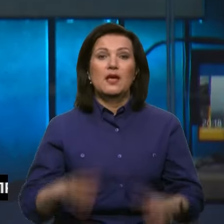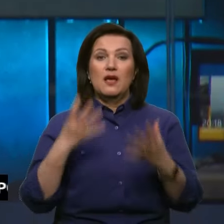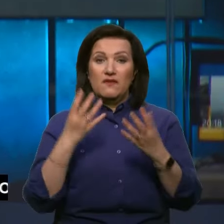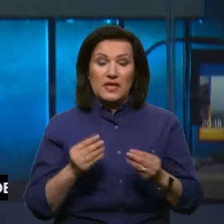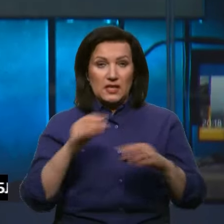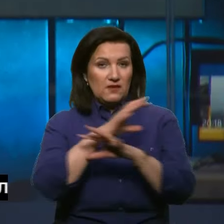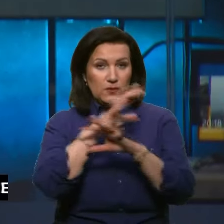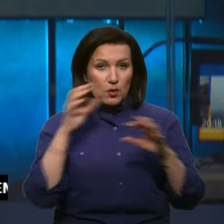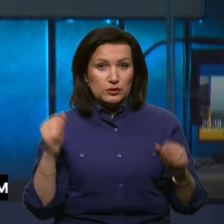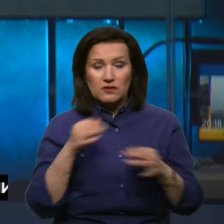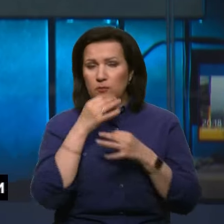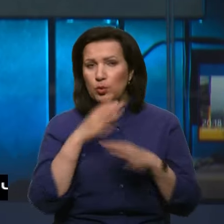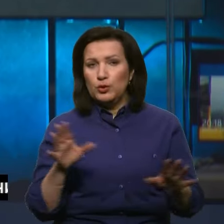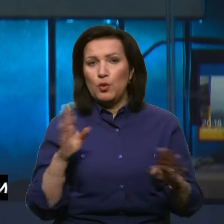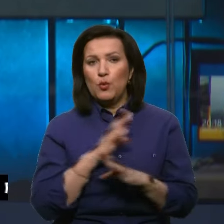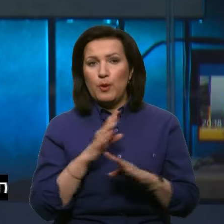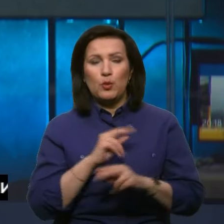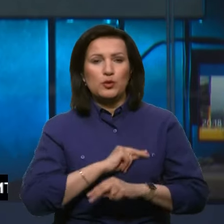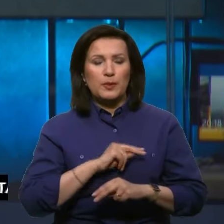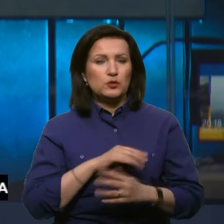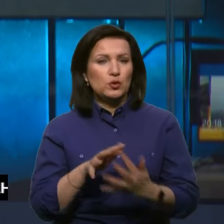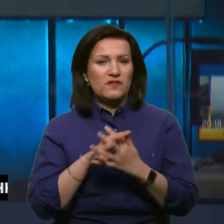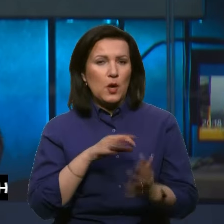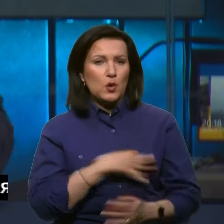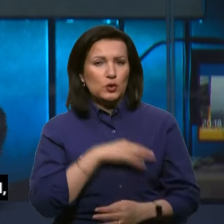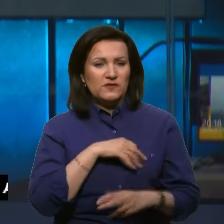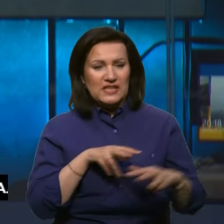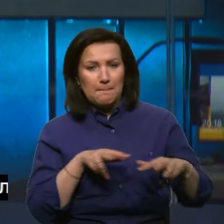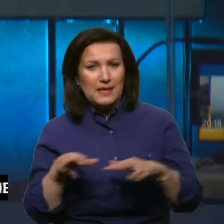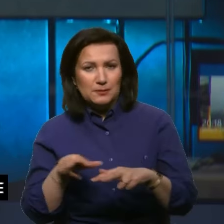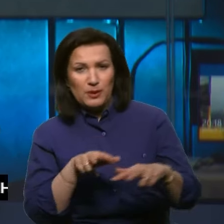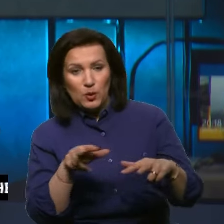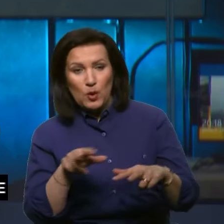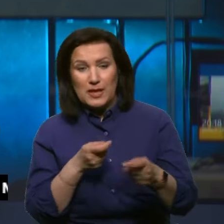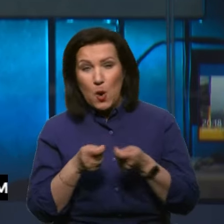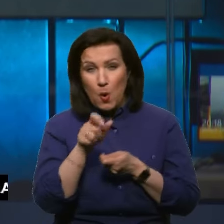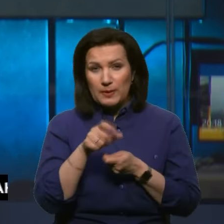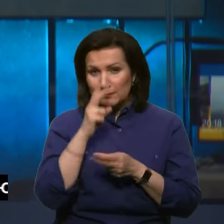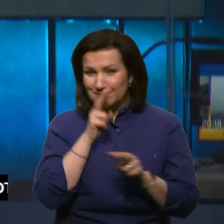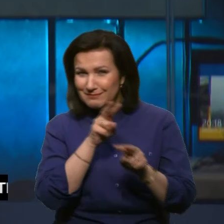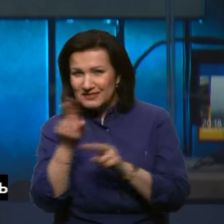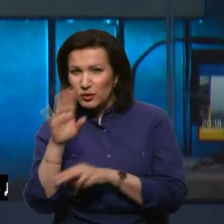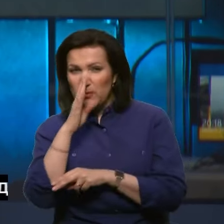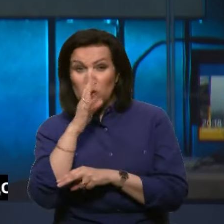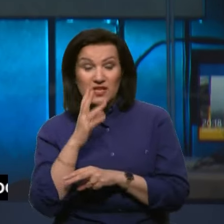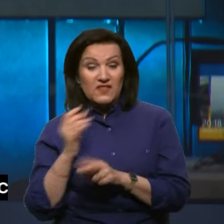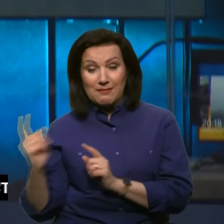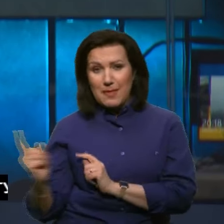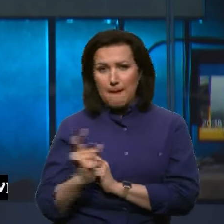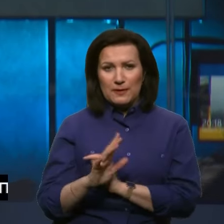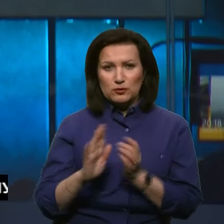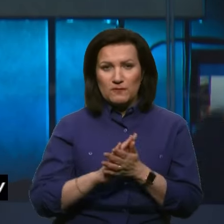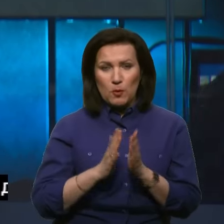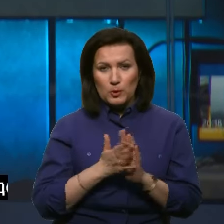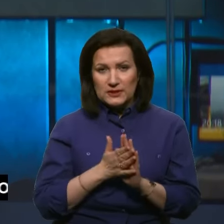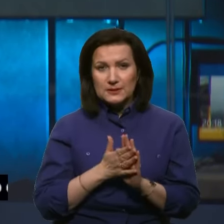Вдень і вночі у будь-яку погоду працюють на фронті розвідувальні безпілотники. Оператори стежать, що противник не підійшов до